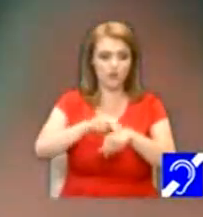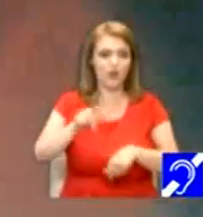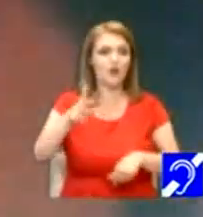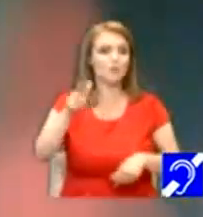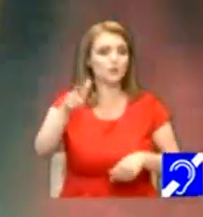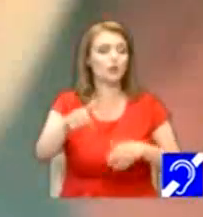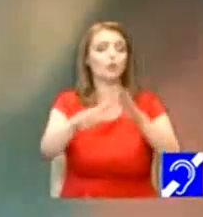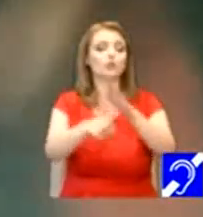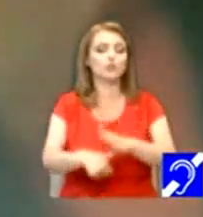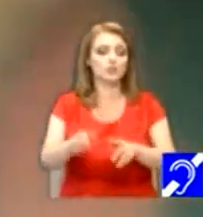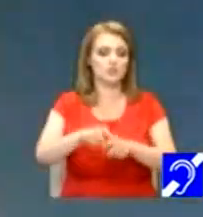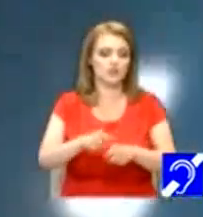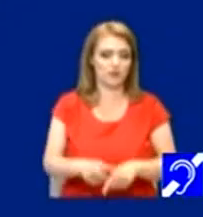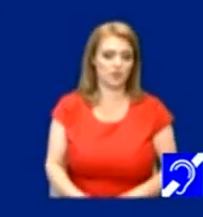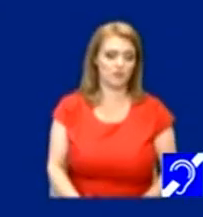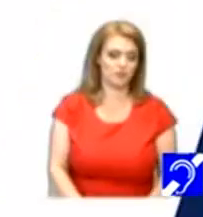i-ar fi ofensat o rudă.